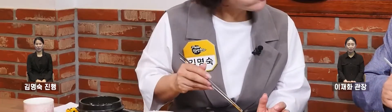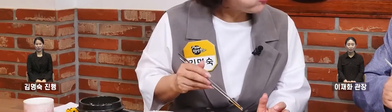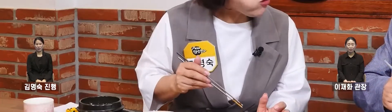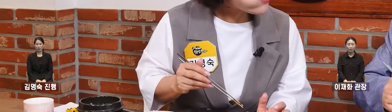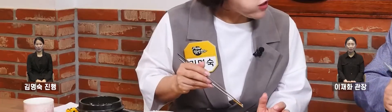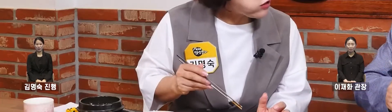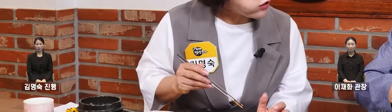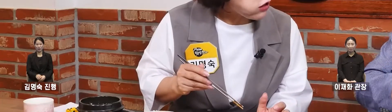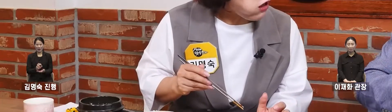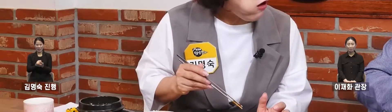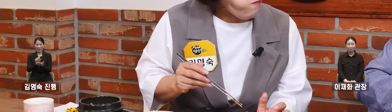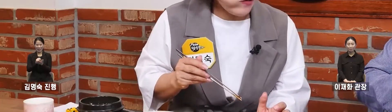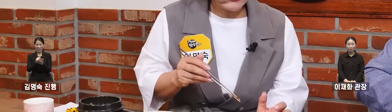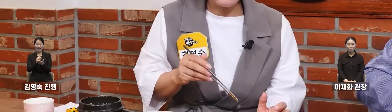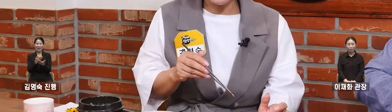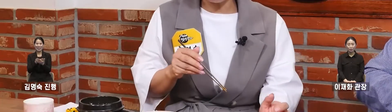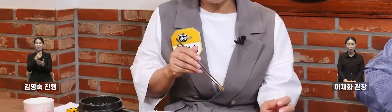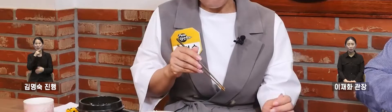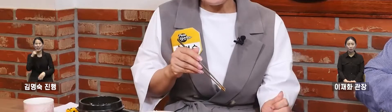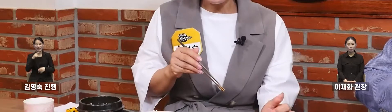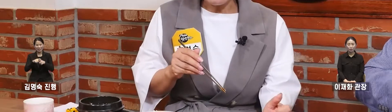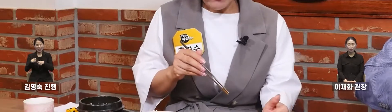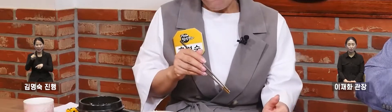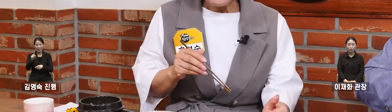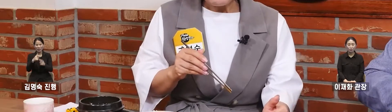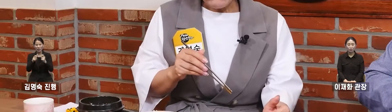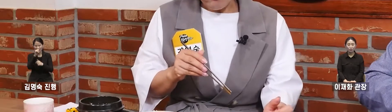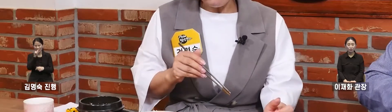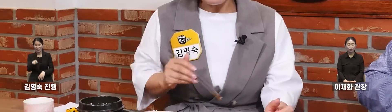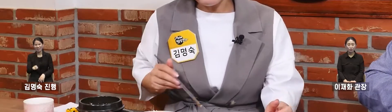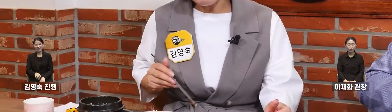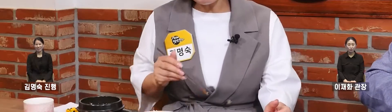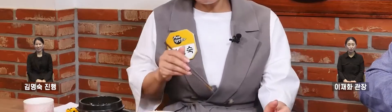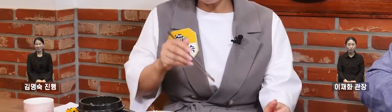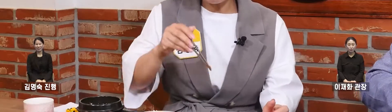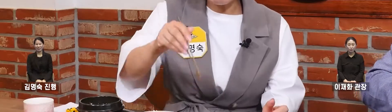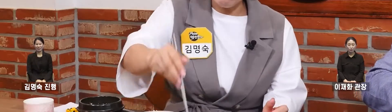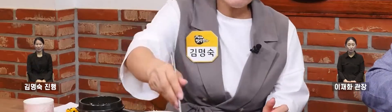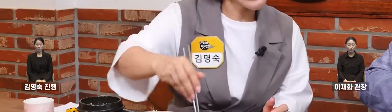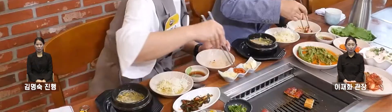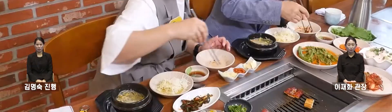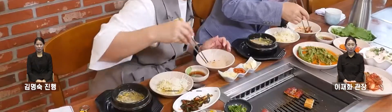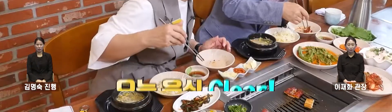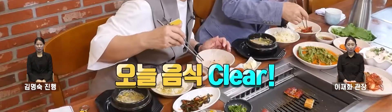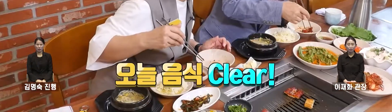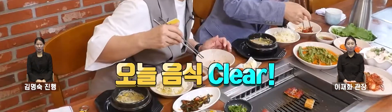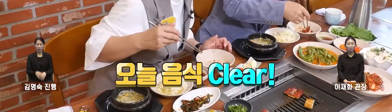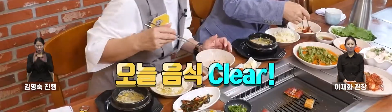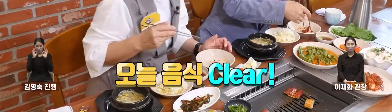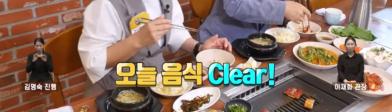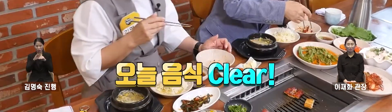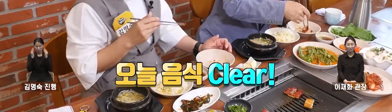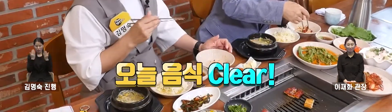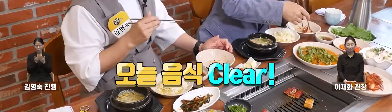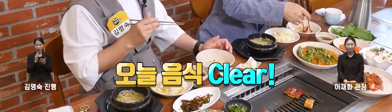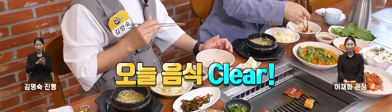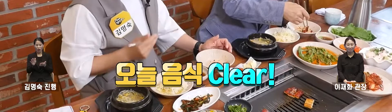거기 양념 또 하나 있으니까요. 예. 놔둬 주시고요. 저희가 그래도 거의 다 먹었네요.